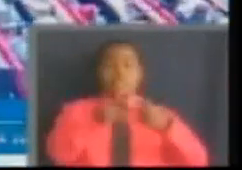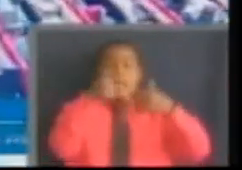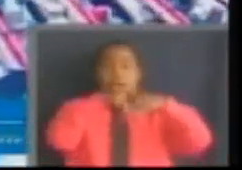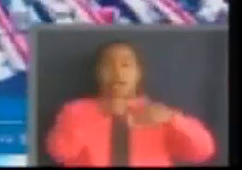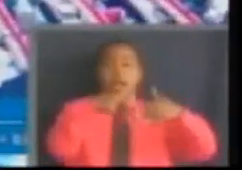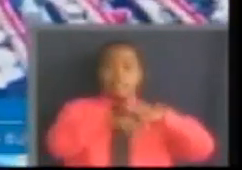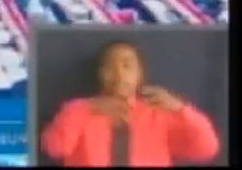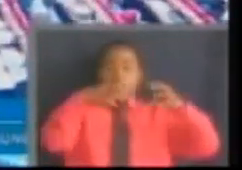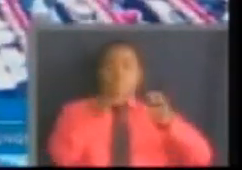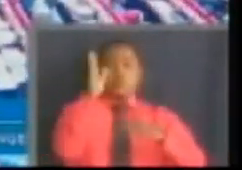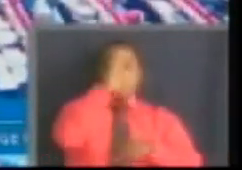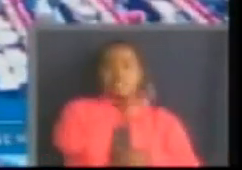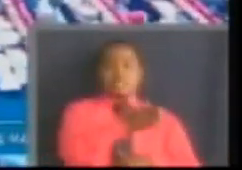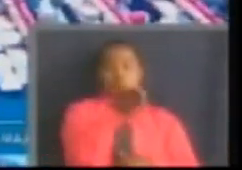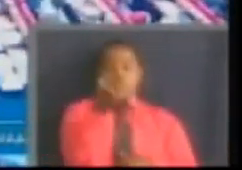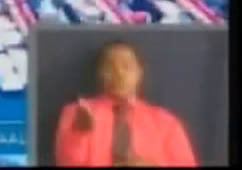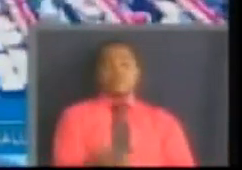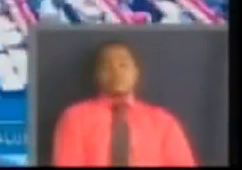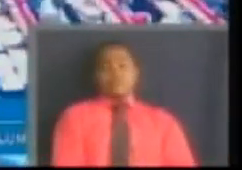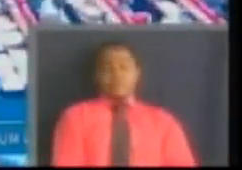hiyo. Mheshimiwa mwenyekiti,